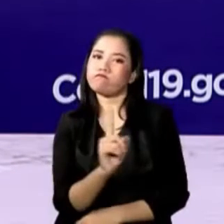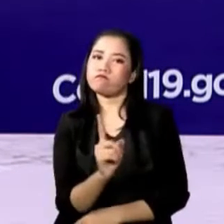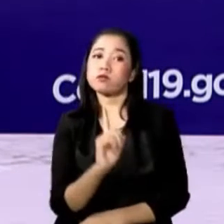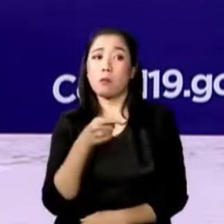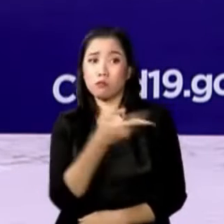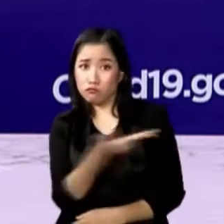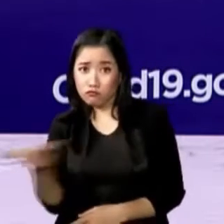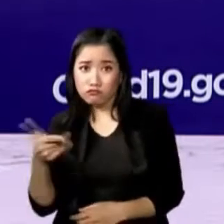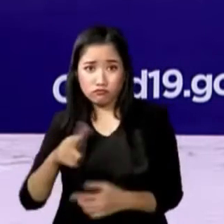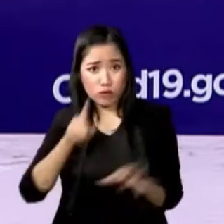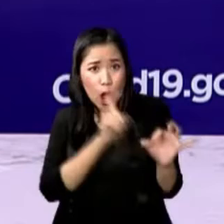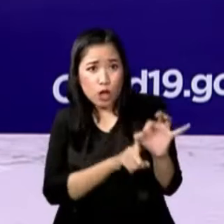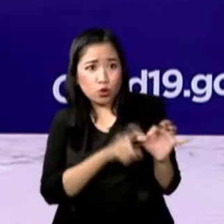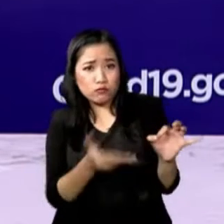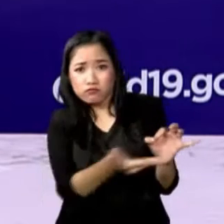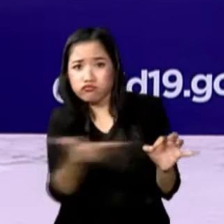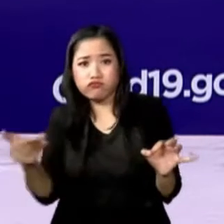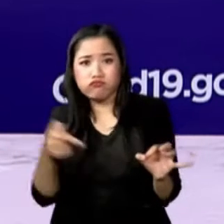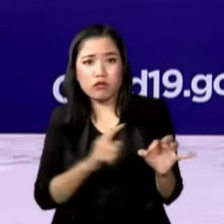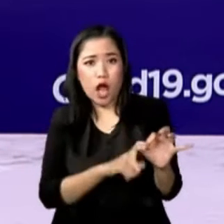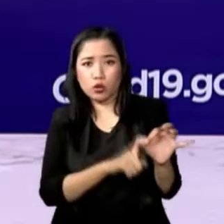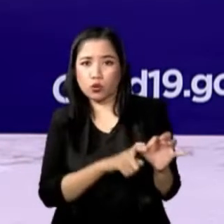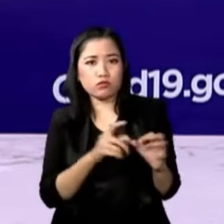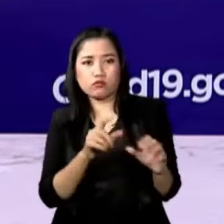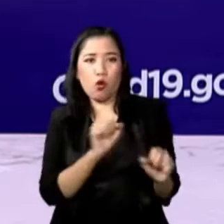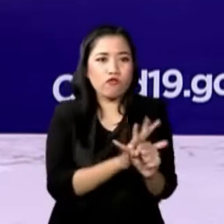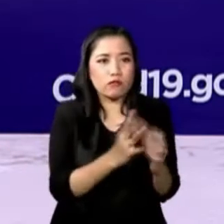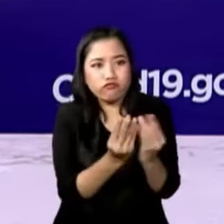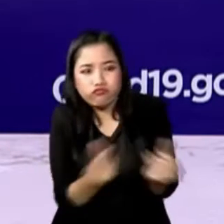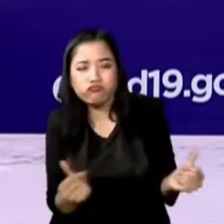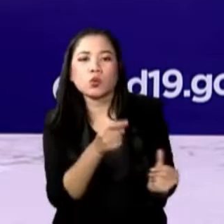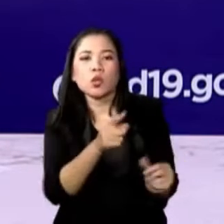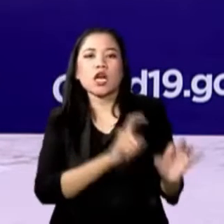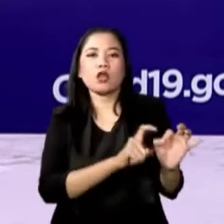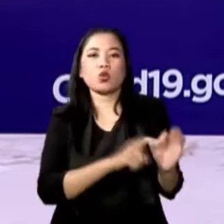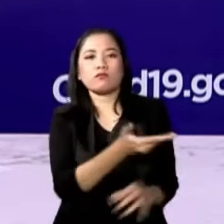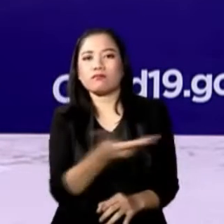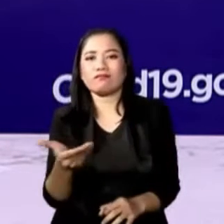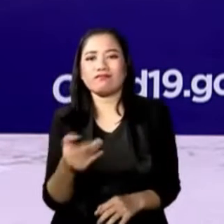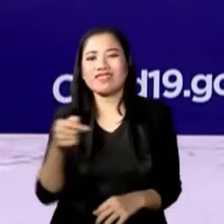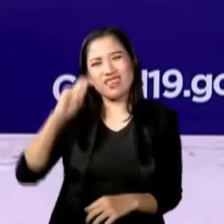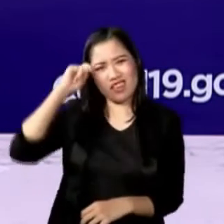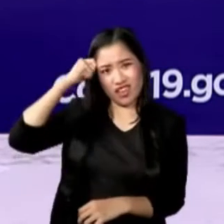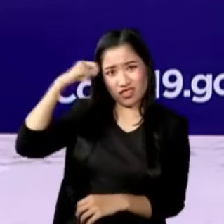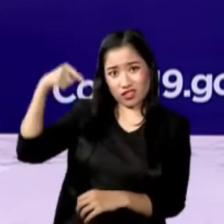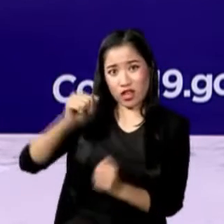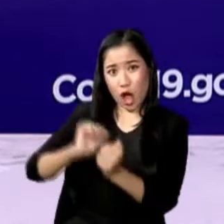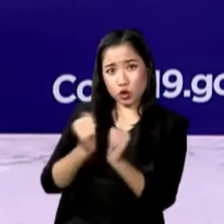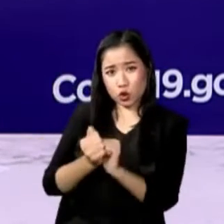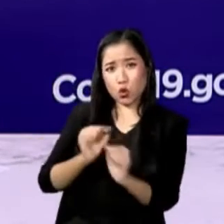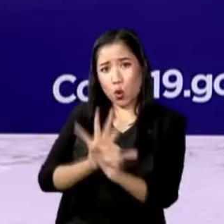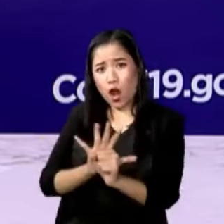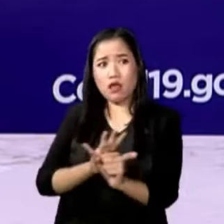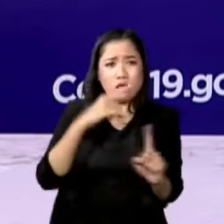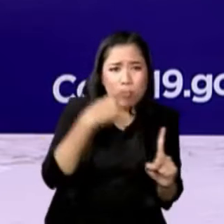bergantung kepada kedisiplinan setiap individu. Ingatlah, penambahan drastis jumlah kasus selama